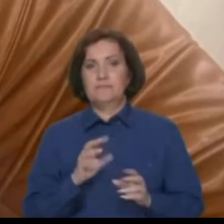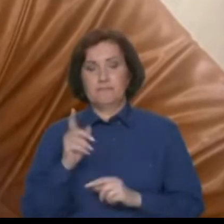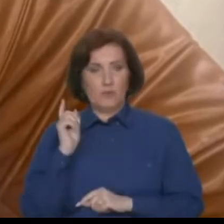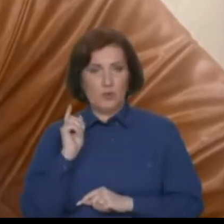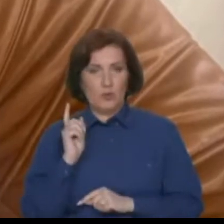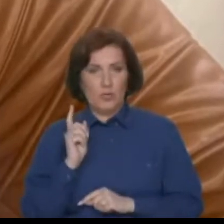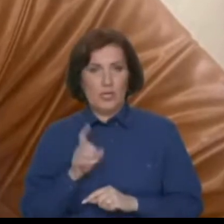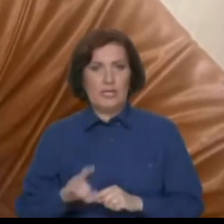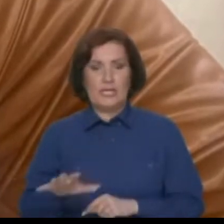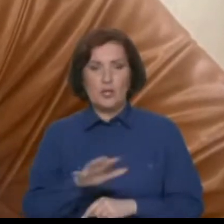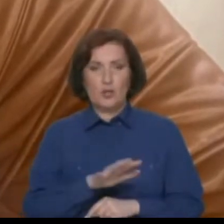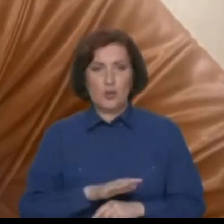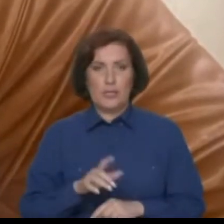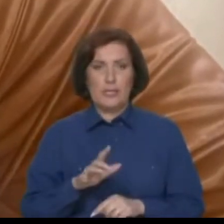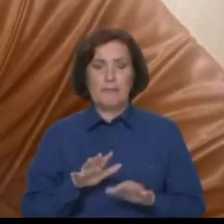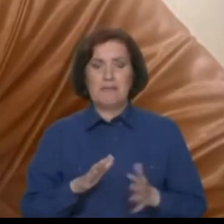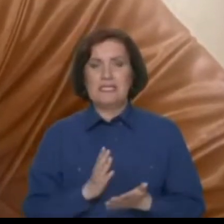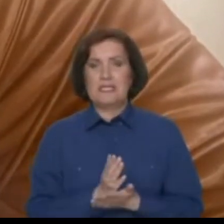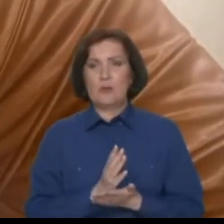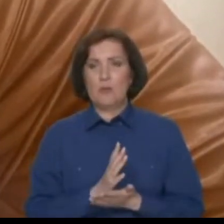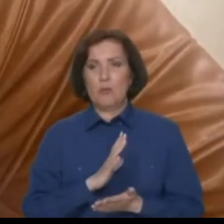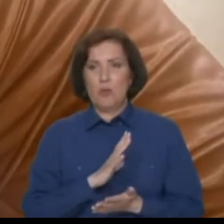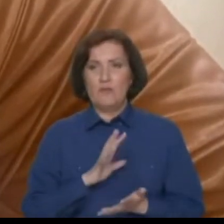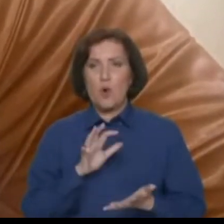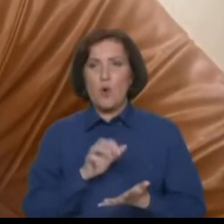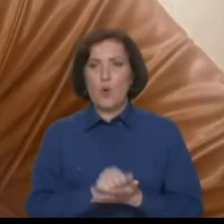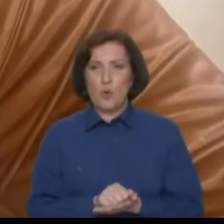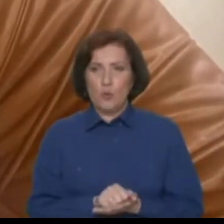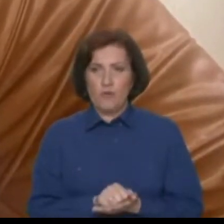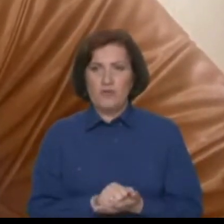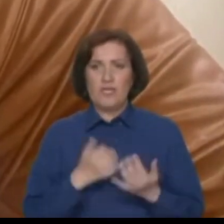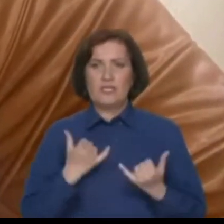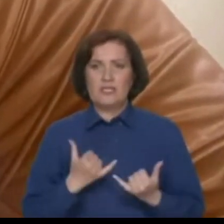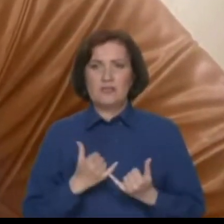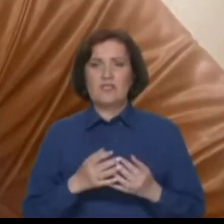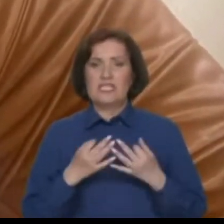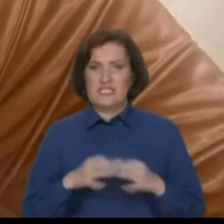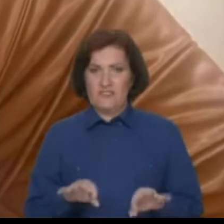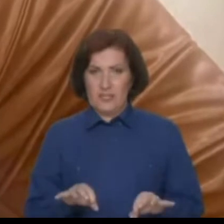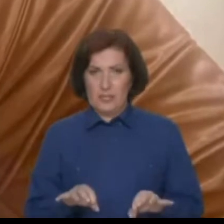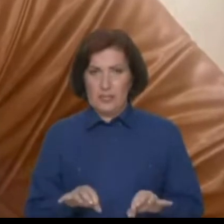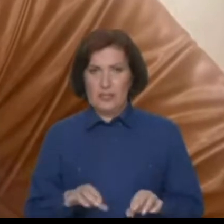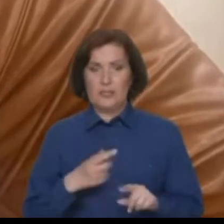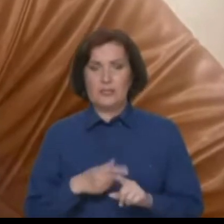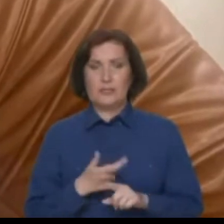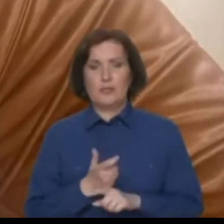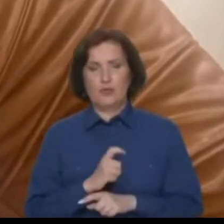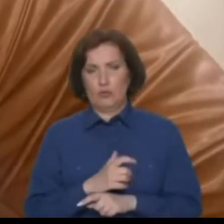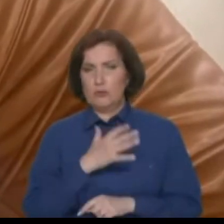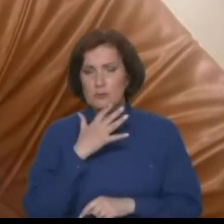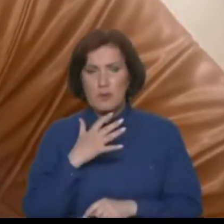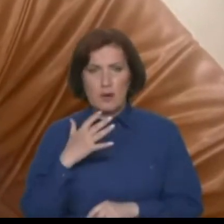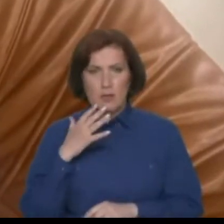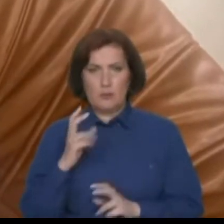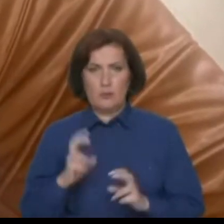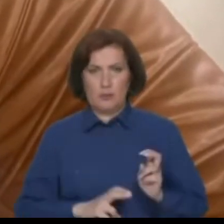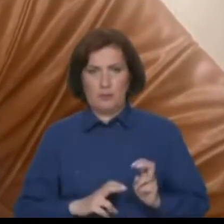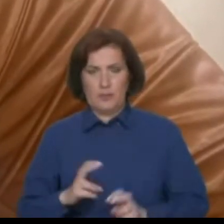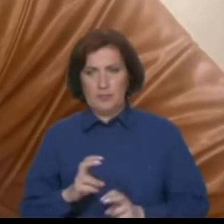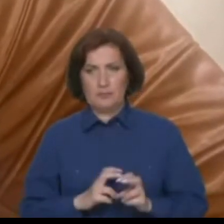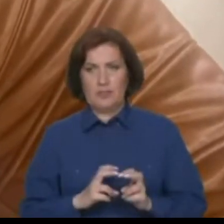тоді територія їх місцезнаходження була окупована, сьогодні вона звільнена. І це досить багато